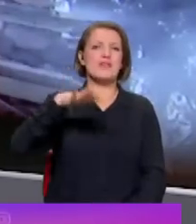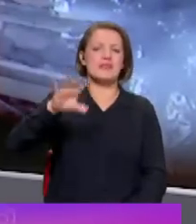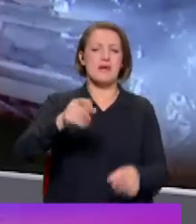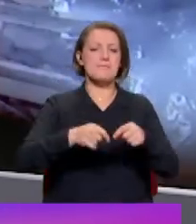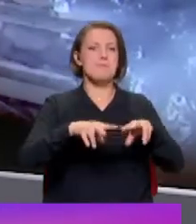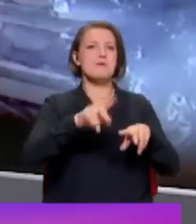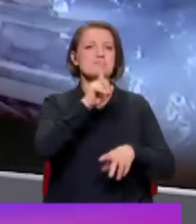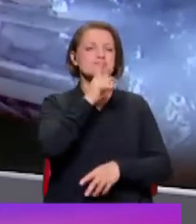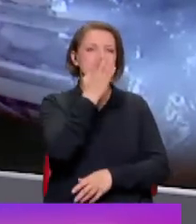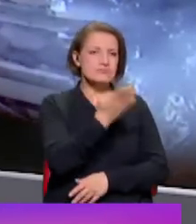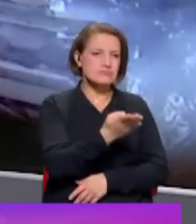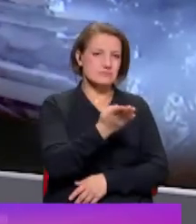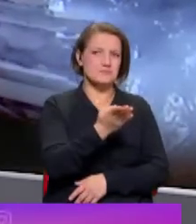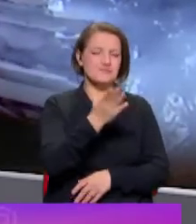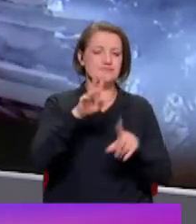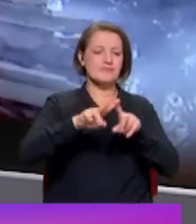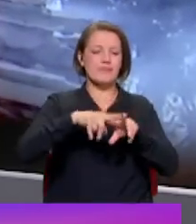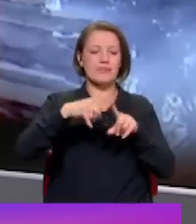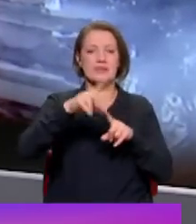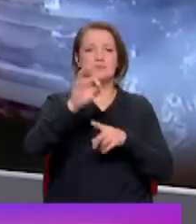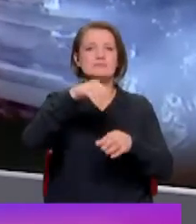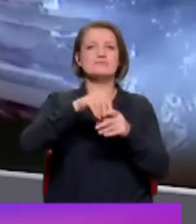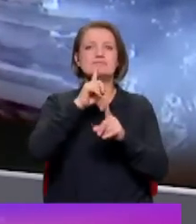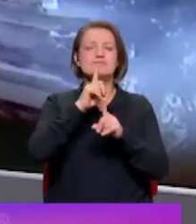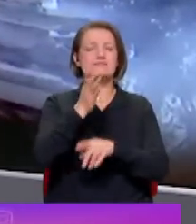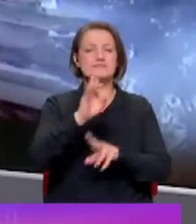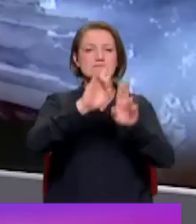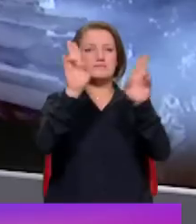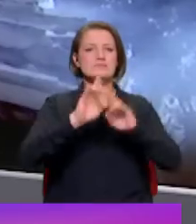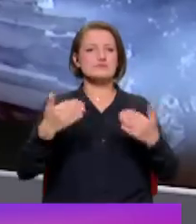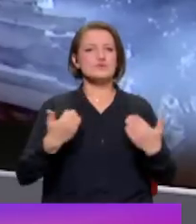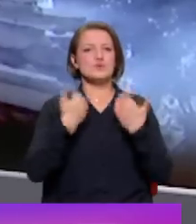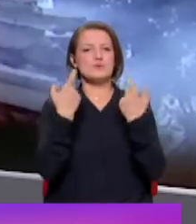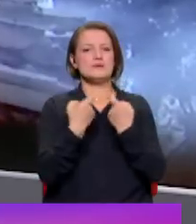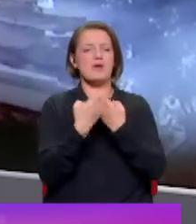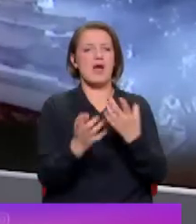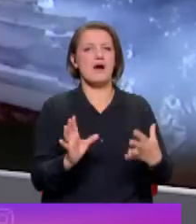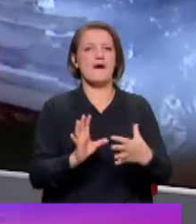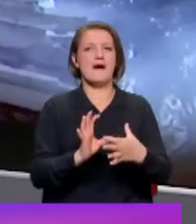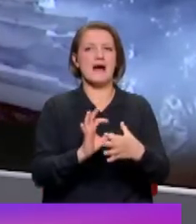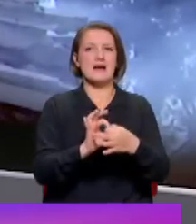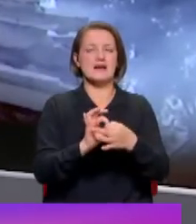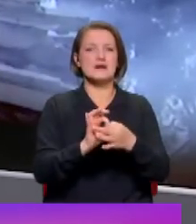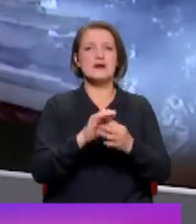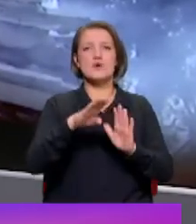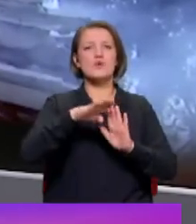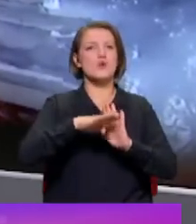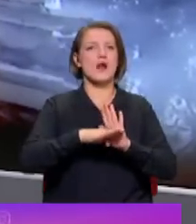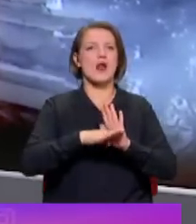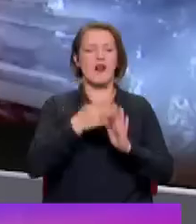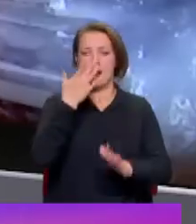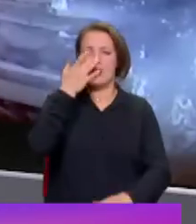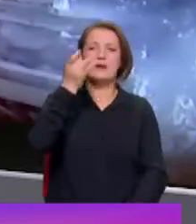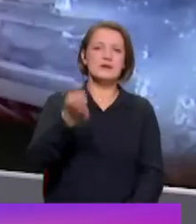nezdinde daha çok NATO nezdinde gerçekleşiyor gibi görülüyor Uluslararası Hukuk savaşa dair her türlü etik Kural ayaklar altına